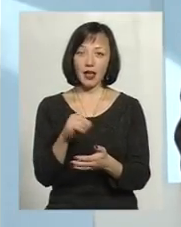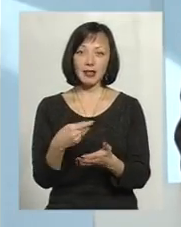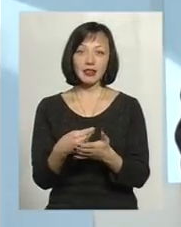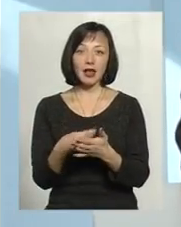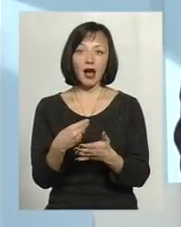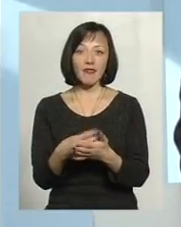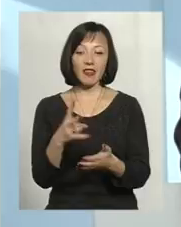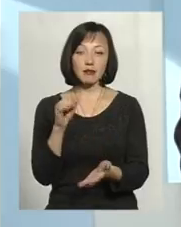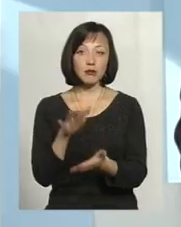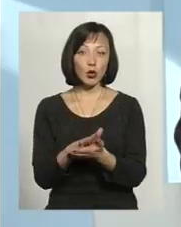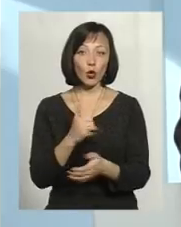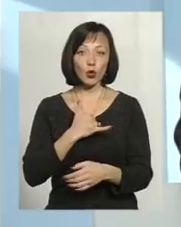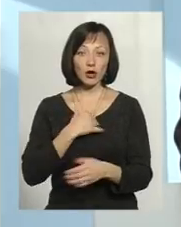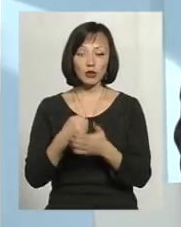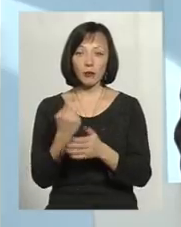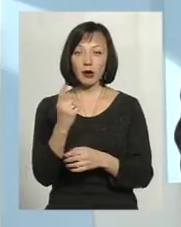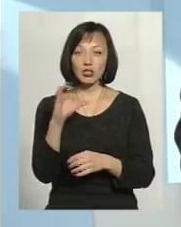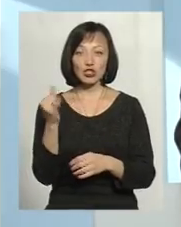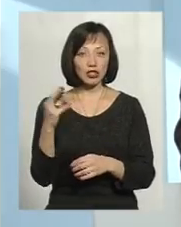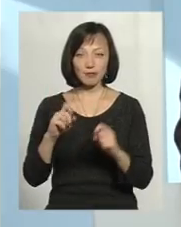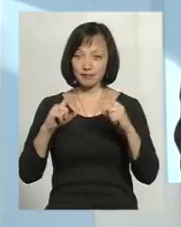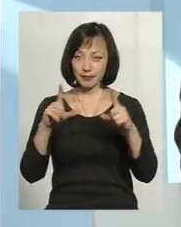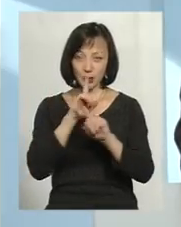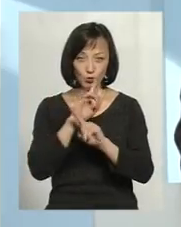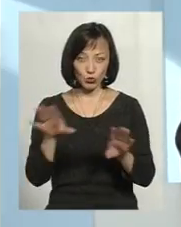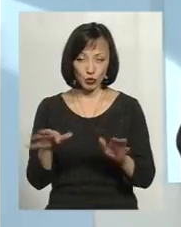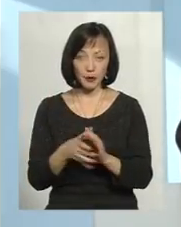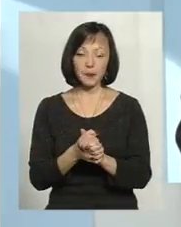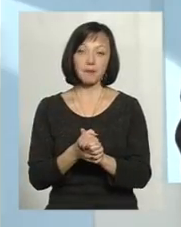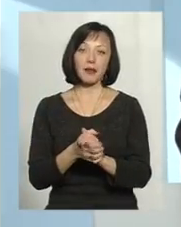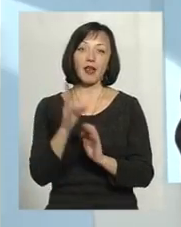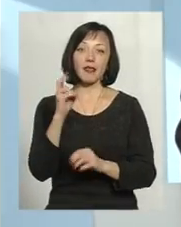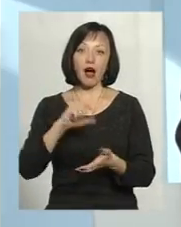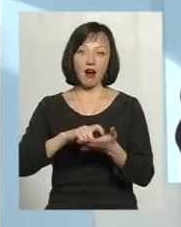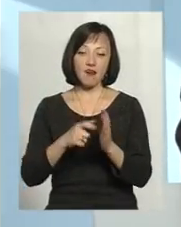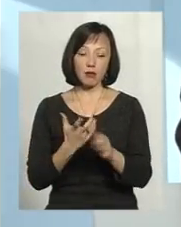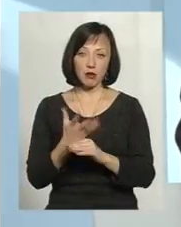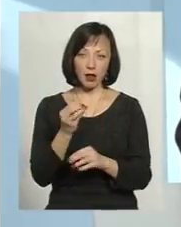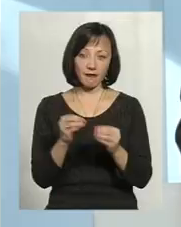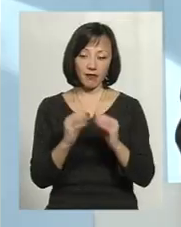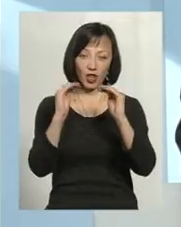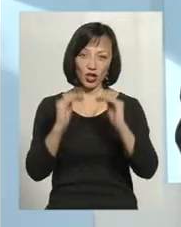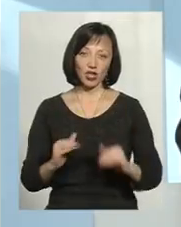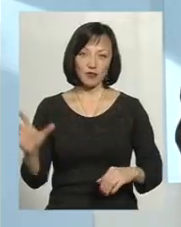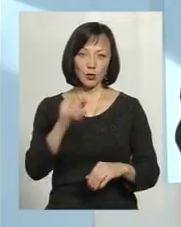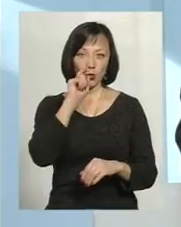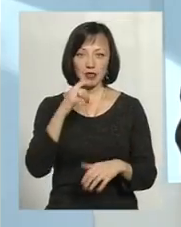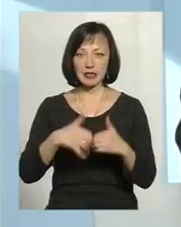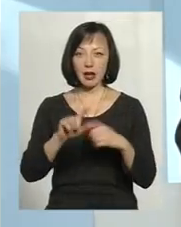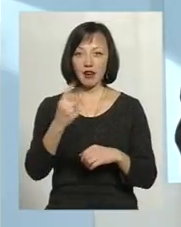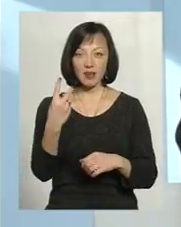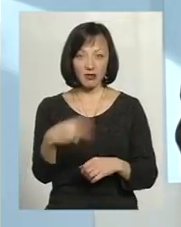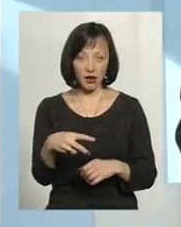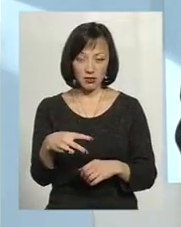на сміття в нас до 1 січня не ростуть і не будуть рости. На квартплату, вони в нас найнижчі по Україні, на середній гривня